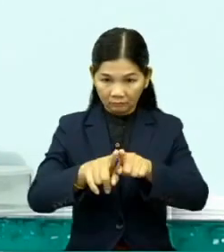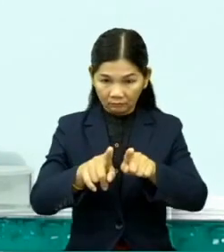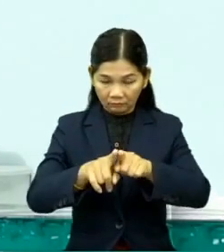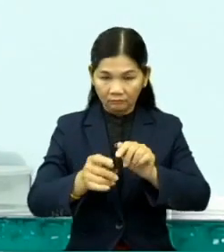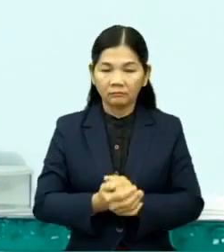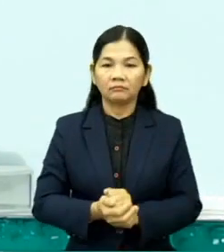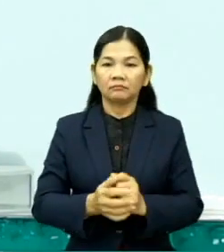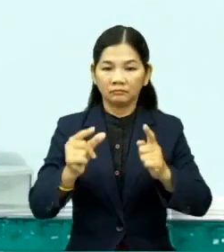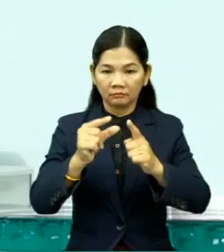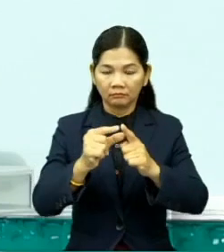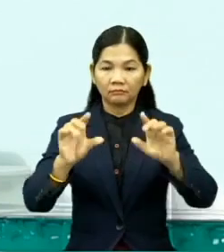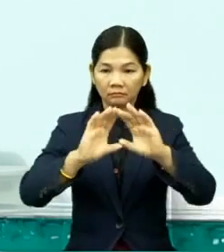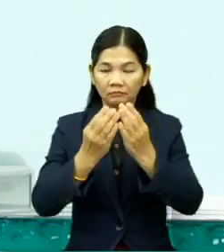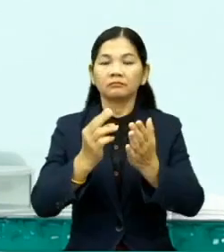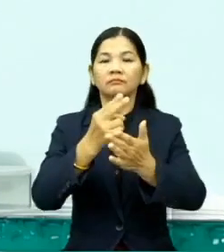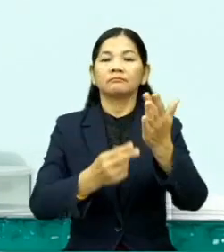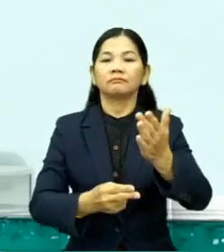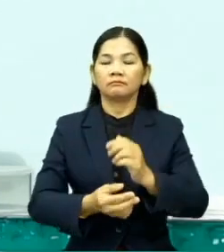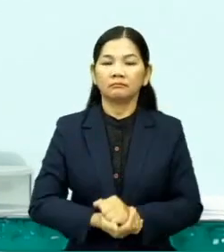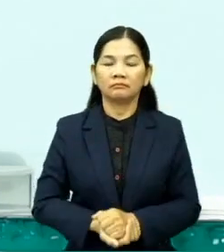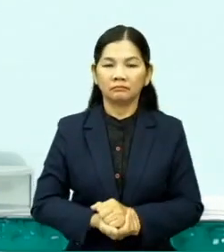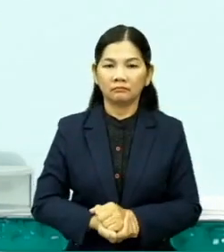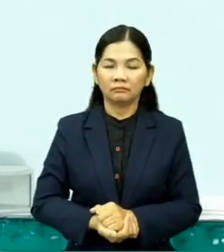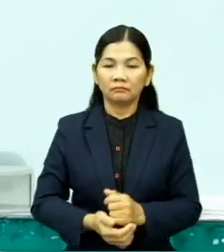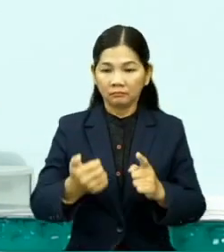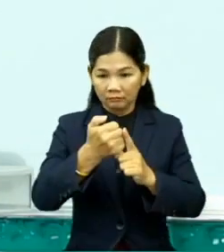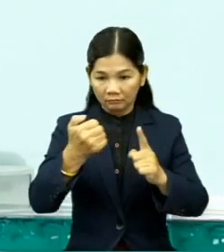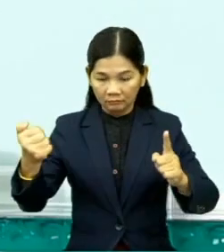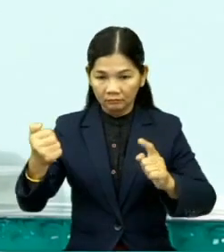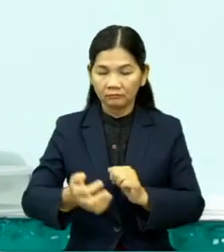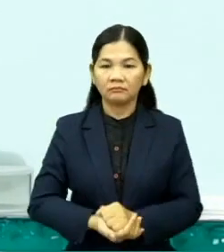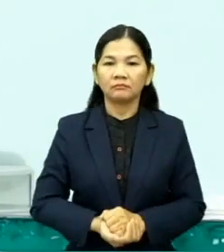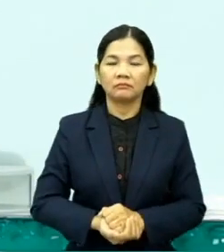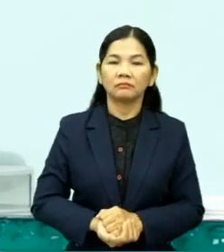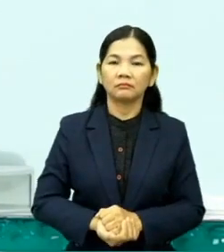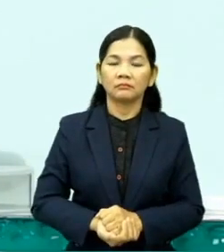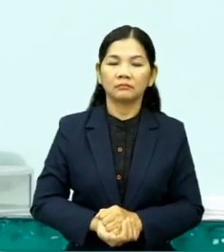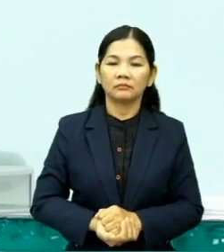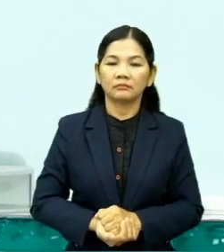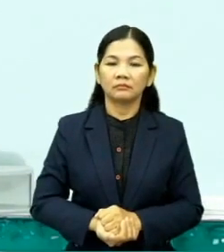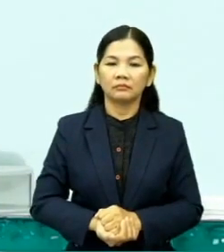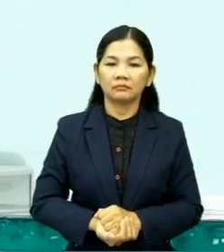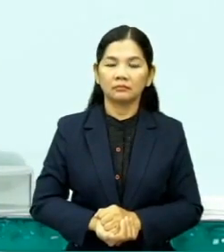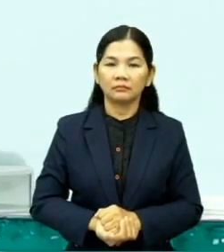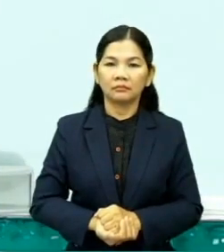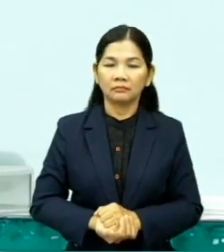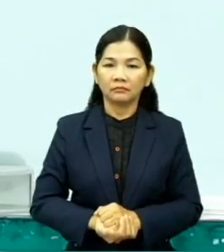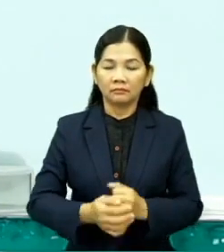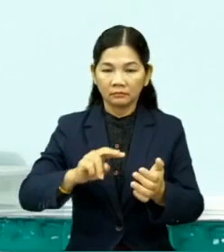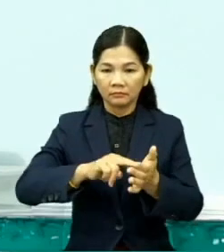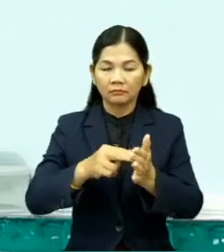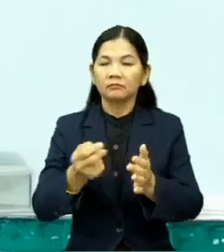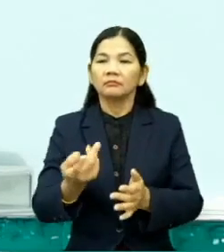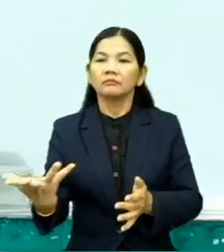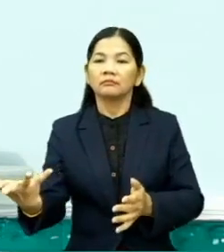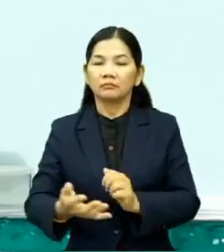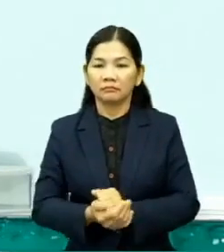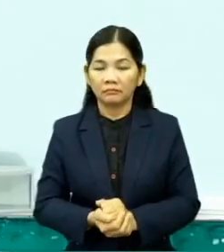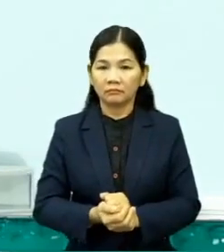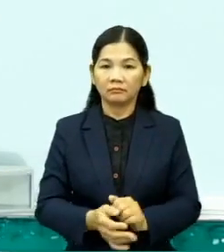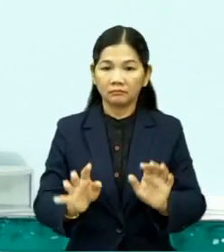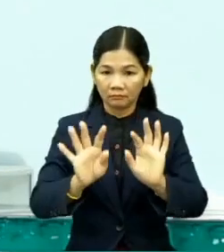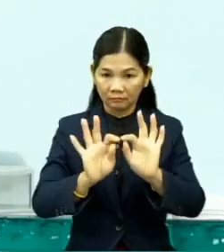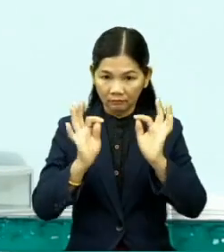ន្តែថ្នាក់ពាក្យជាអ្វីកូនចាថ្នាក់ពាក្យជានាមចាចឹងមានន័យដូចម្ដេចចាវងមួយ